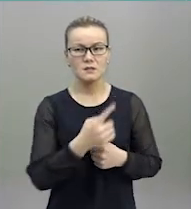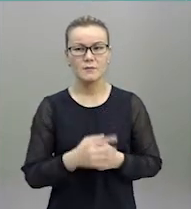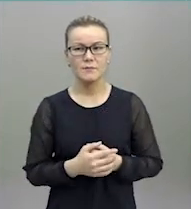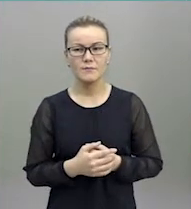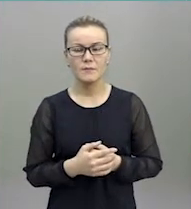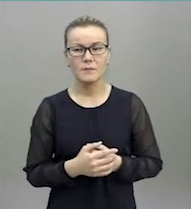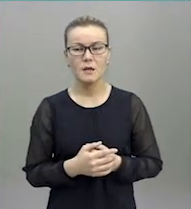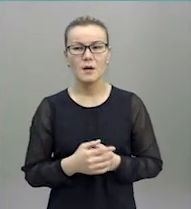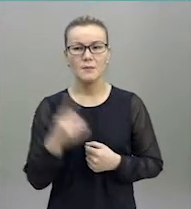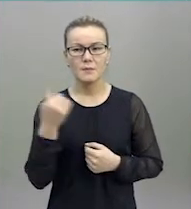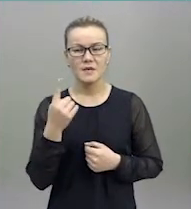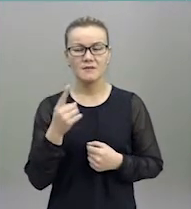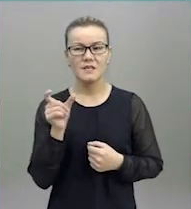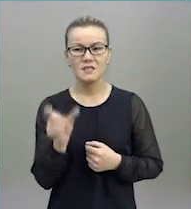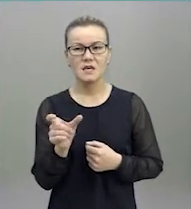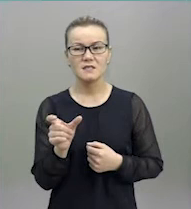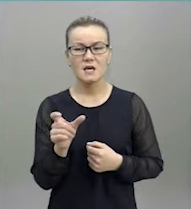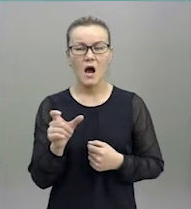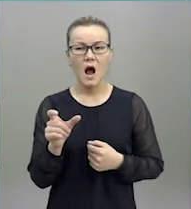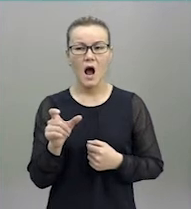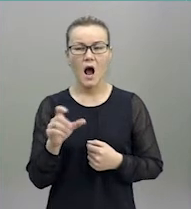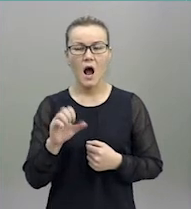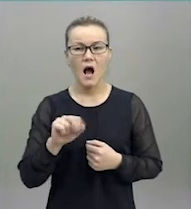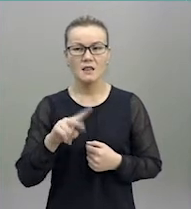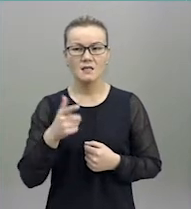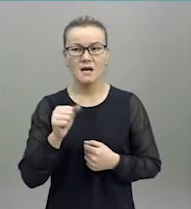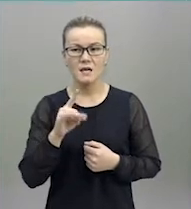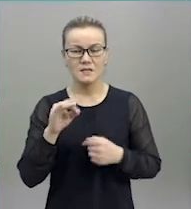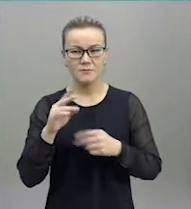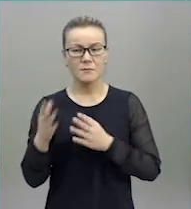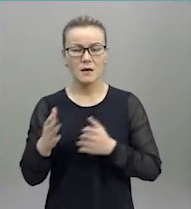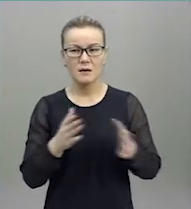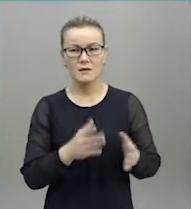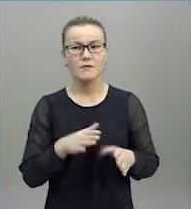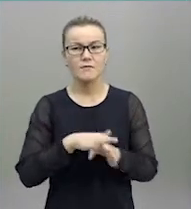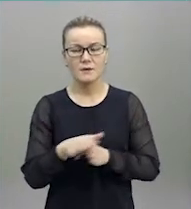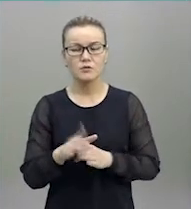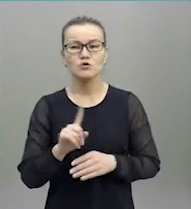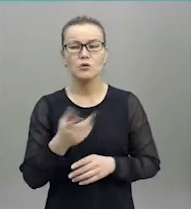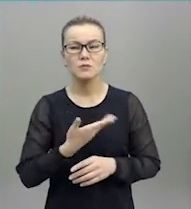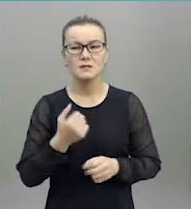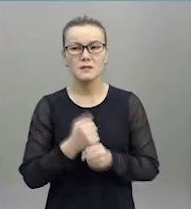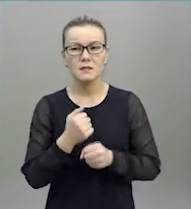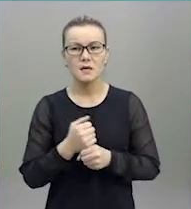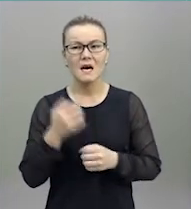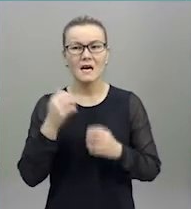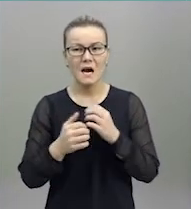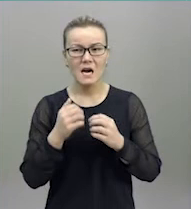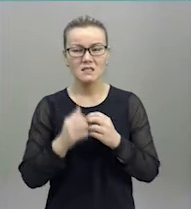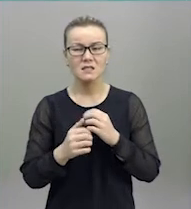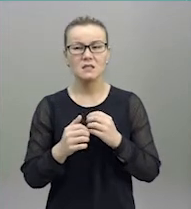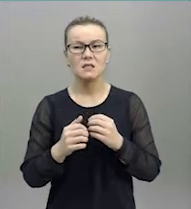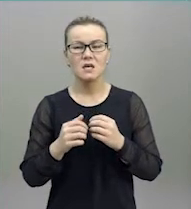то есть первая часть нашего алгоритма выполнена что мы с вами сделали мы каждый